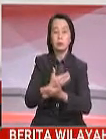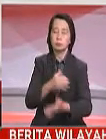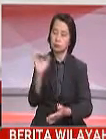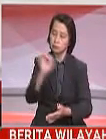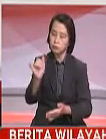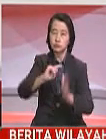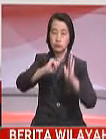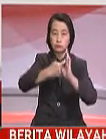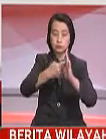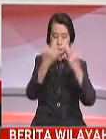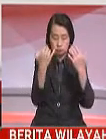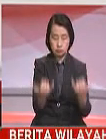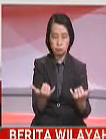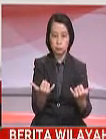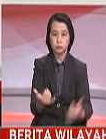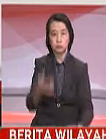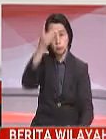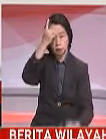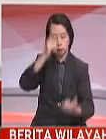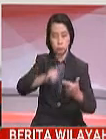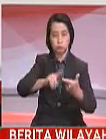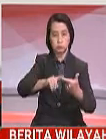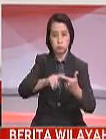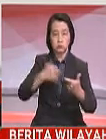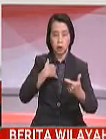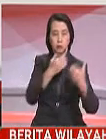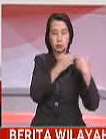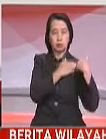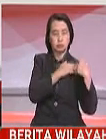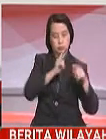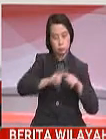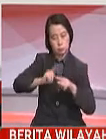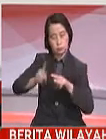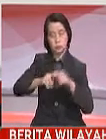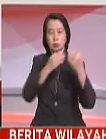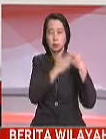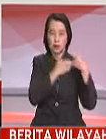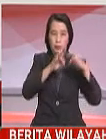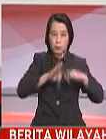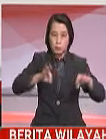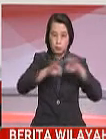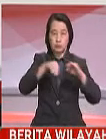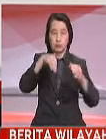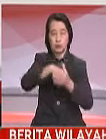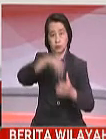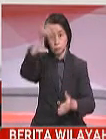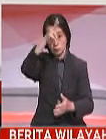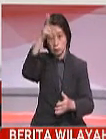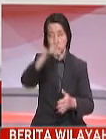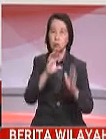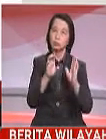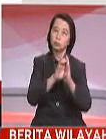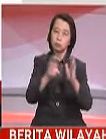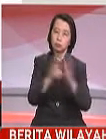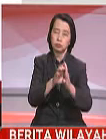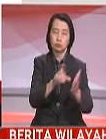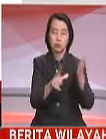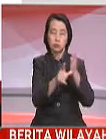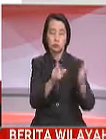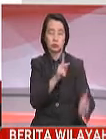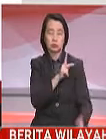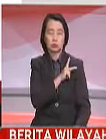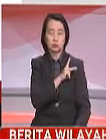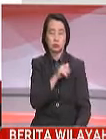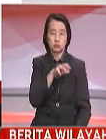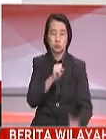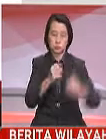juga berkuat kuasa hari ini. Datuk Haslina pernah menjawat beberapa jawatan penting dalam kerajaan, antaranya Timbalan Ketua